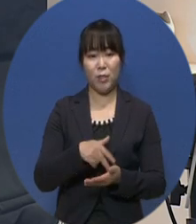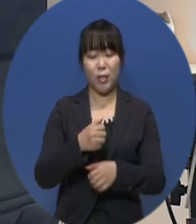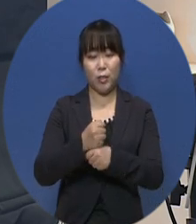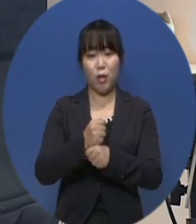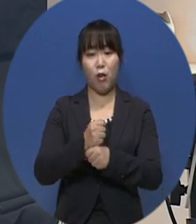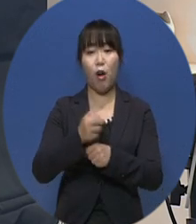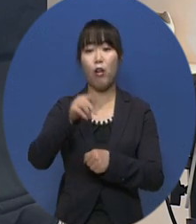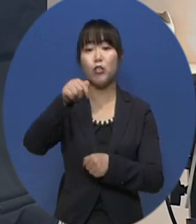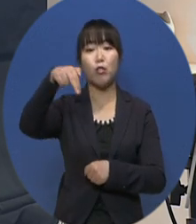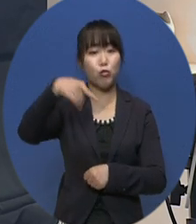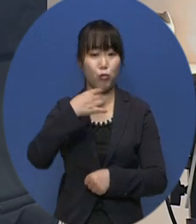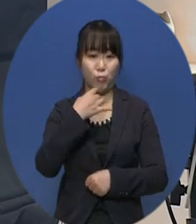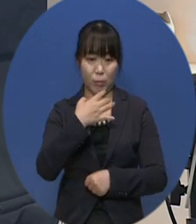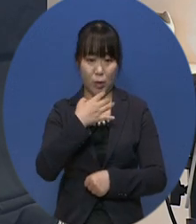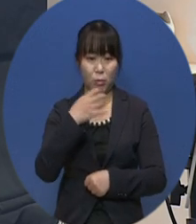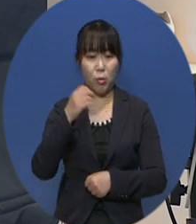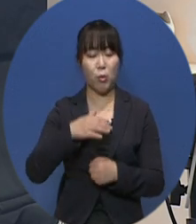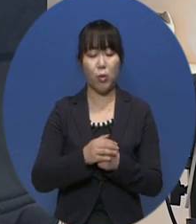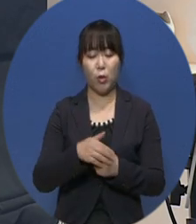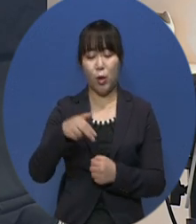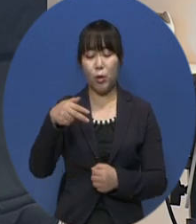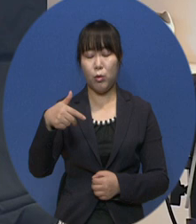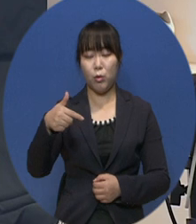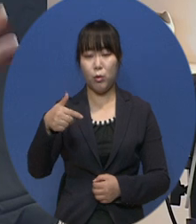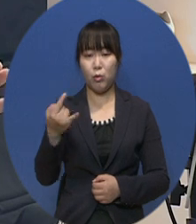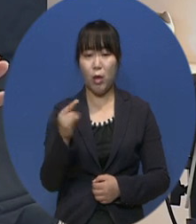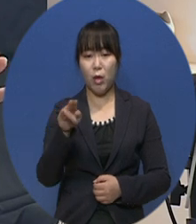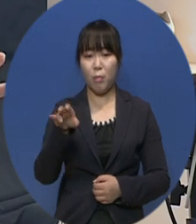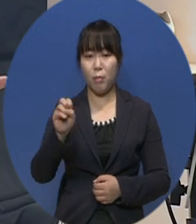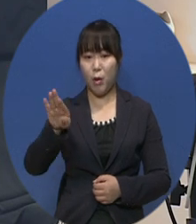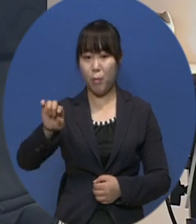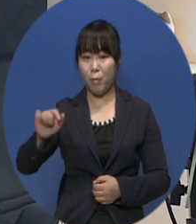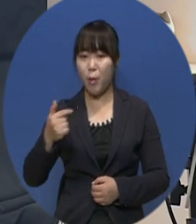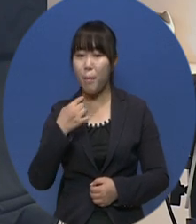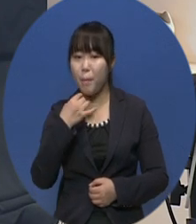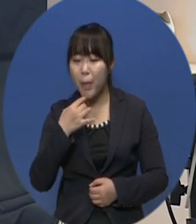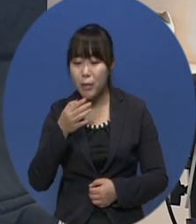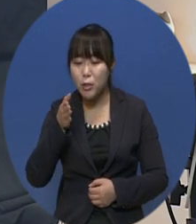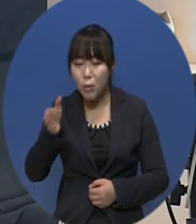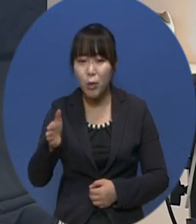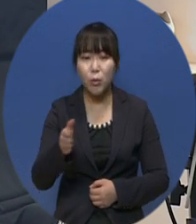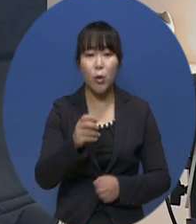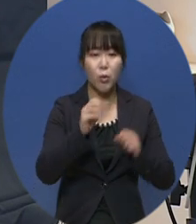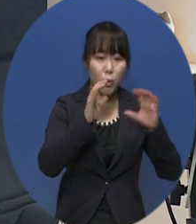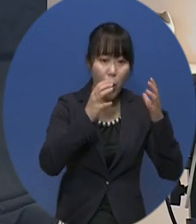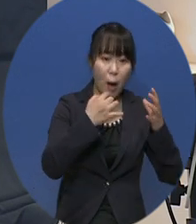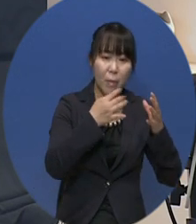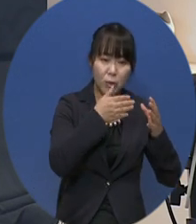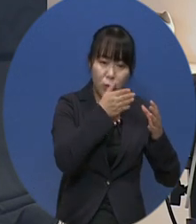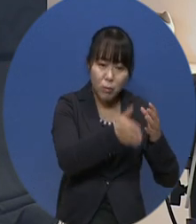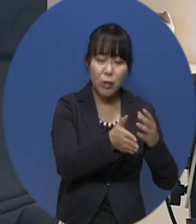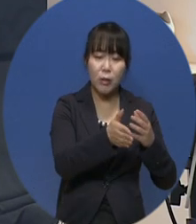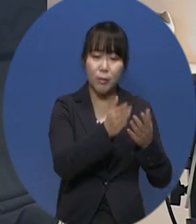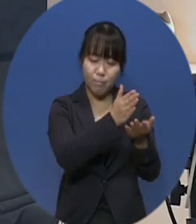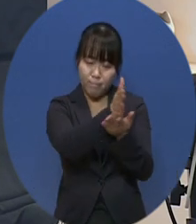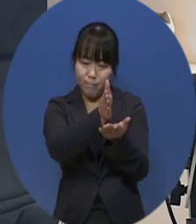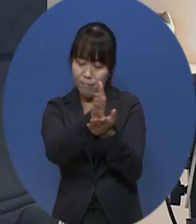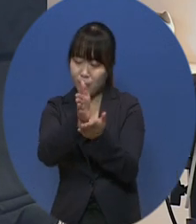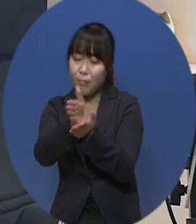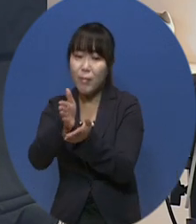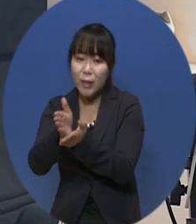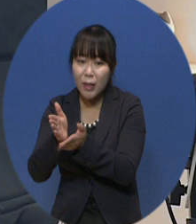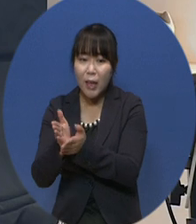척수만을 전문으로 하고 네. 뇌병변만 전문으로 하는 분이 있고 아, 소화만 네. 전문으로 하는 분이 있고 네. 이렇게 해서 나누어서